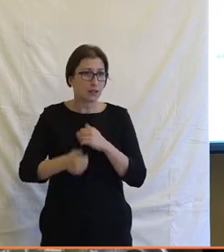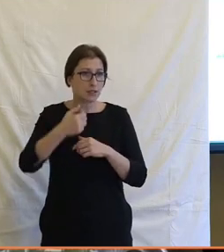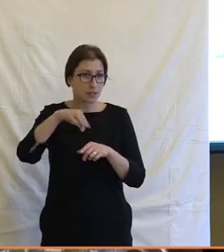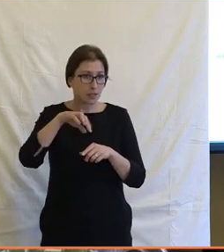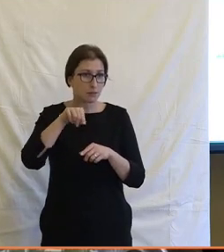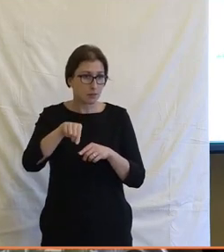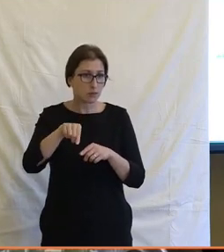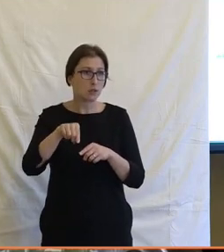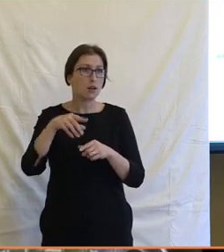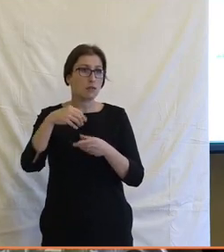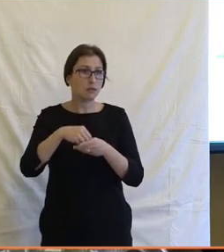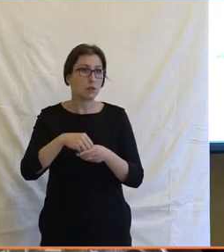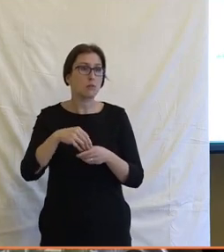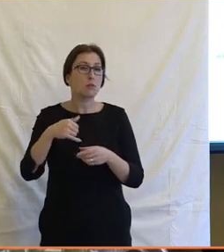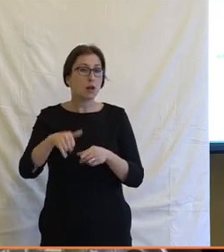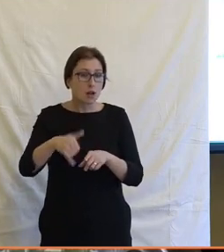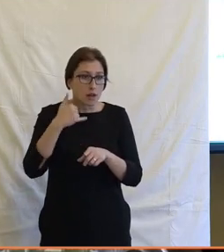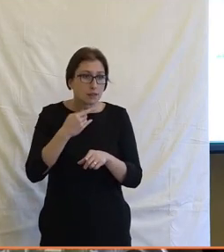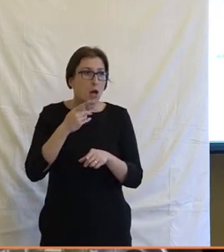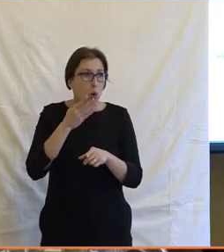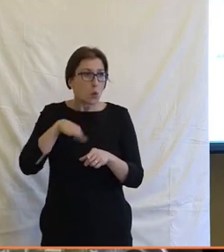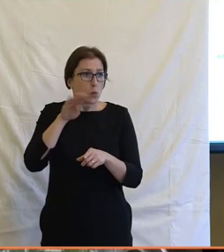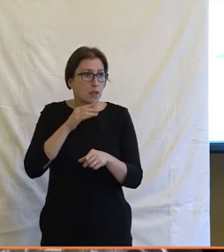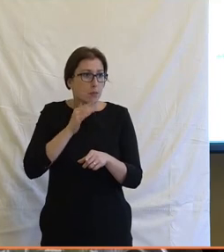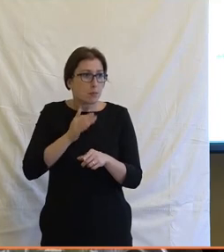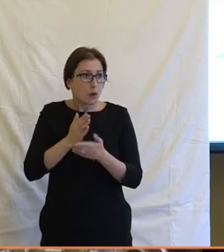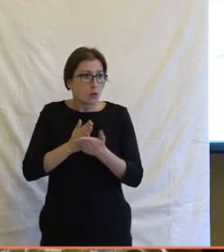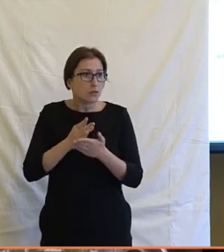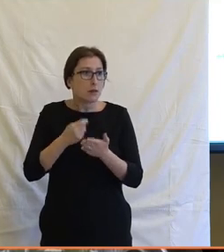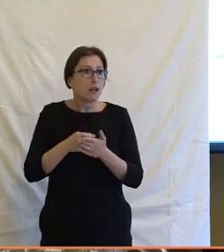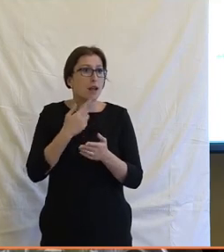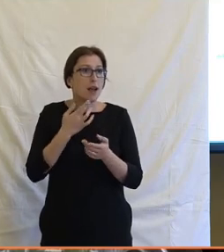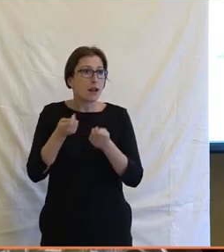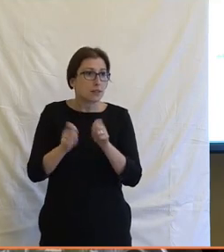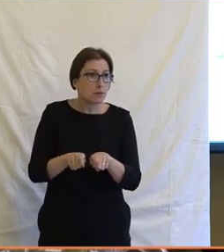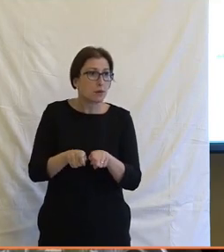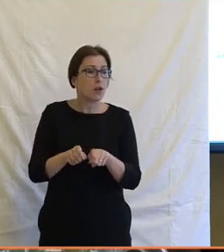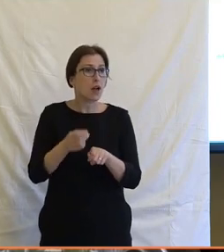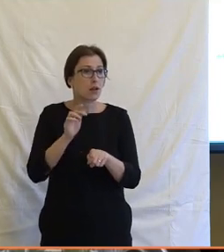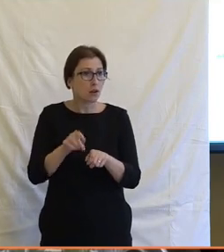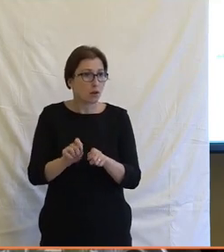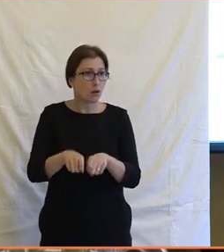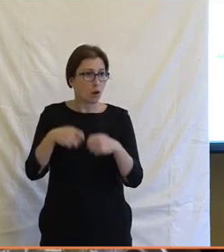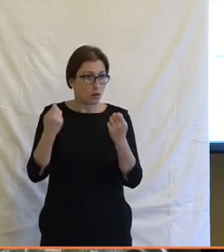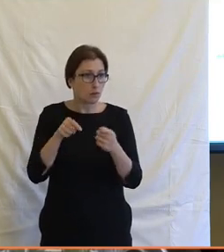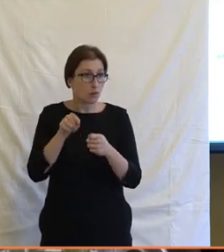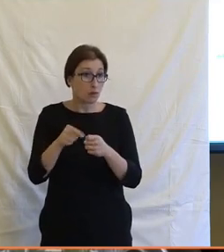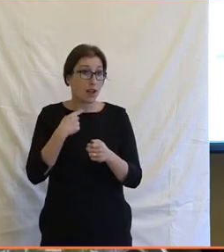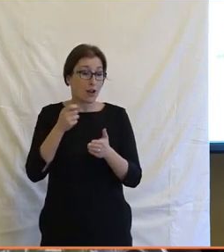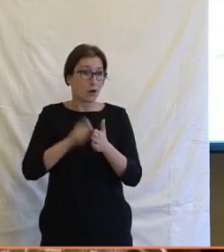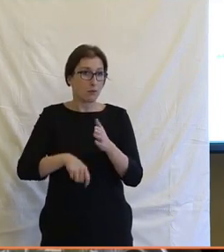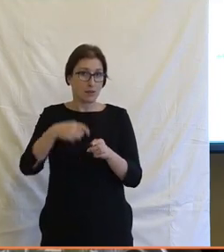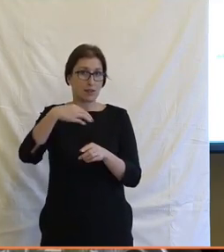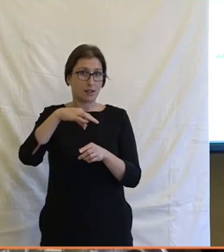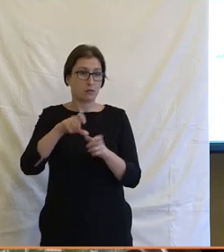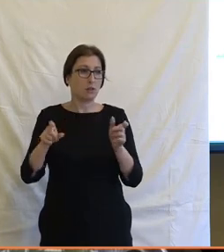dokážu celý hlasem v podstatě probudit a může být například udamčený, to rozhodlo proto jsem se ho koupila před lety. Není to